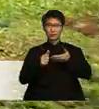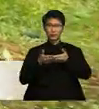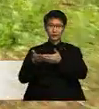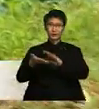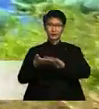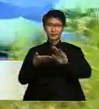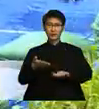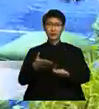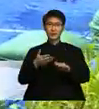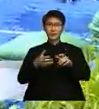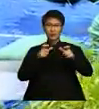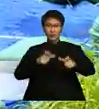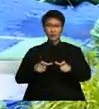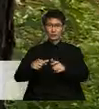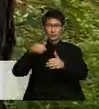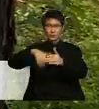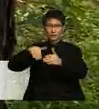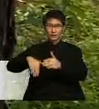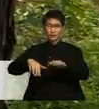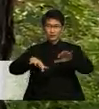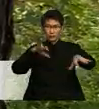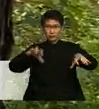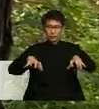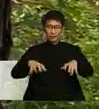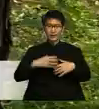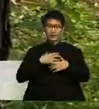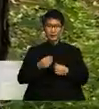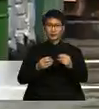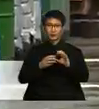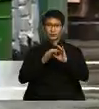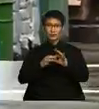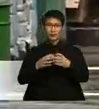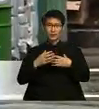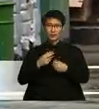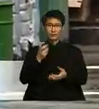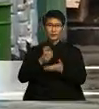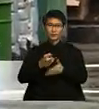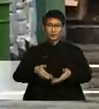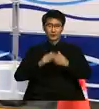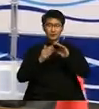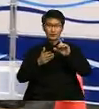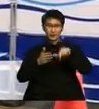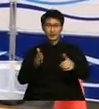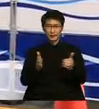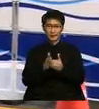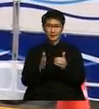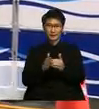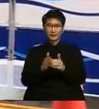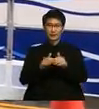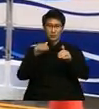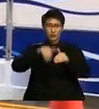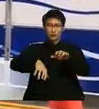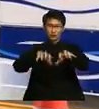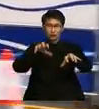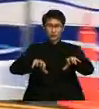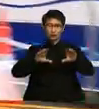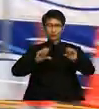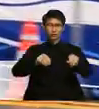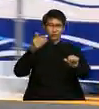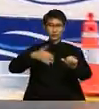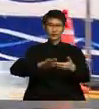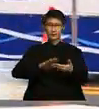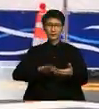* 에선 구리시 구간 공사도 정밀 안전진단 등을 통한 안전 대책이 마련될 때까지 잠정 공사 중단을